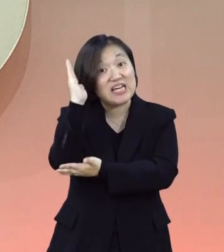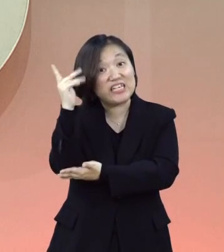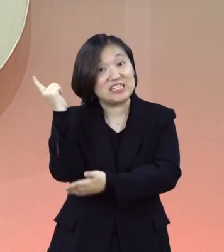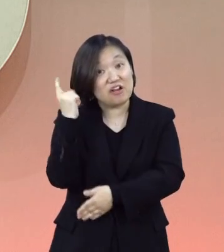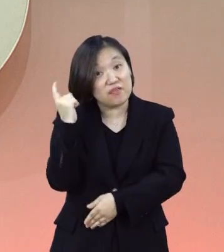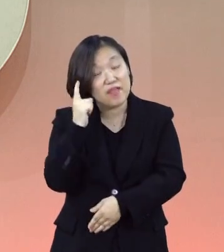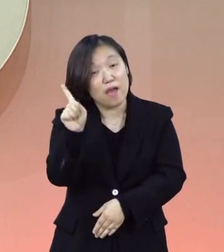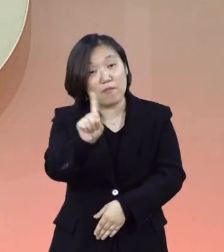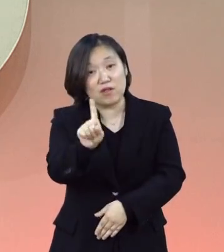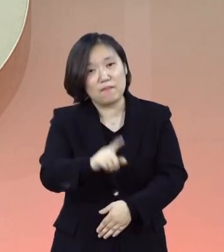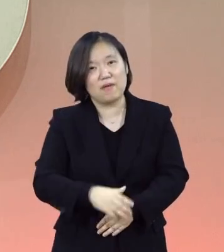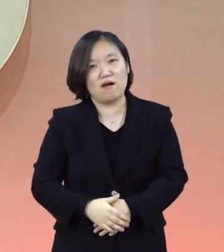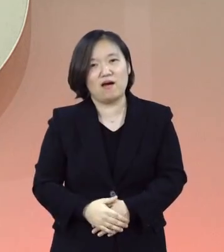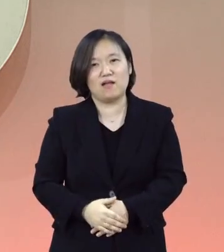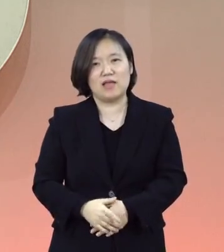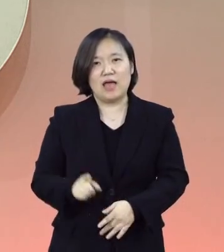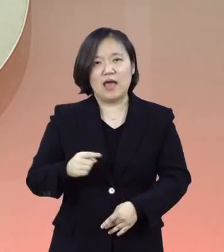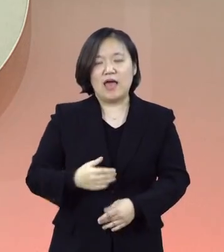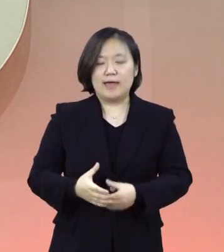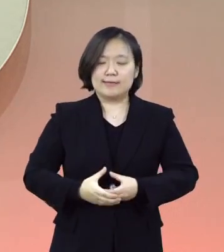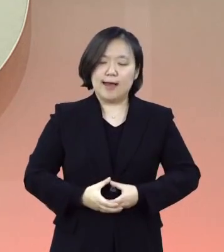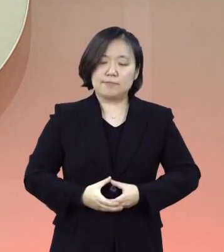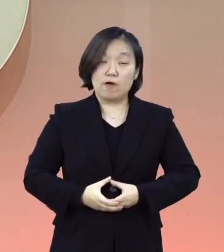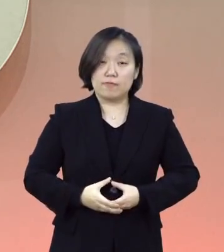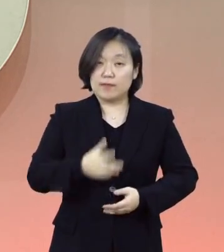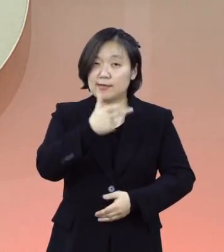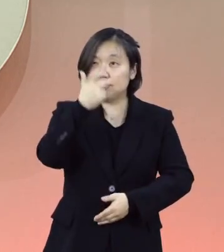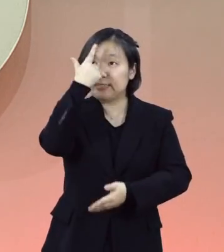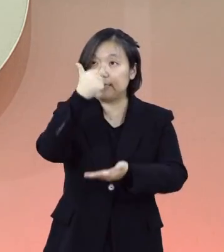전에 이렇게 참선 수행을 하시는데